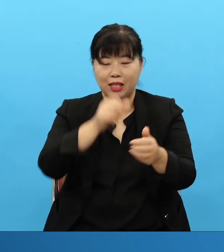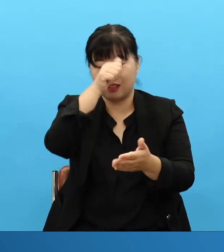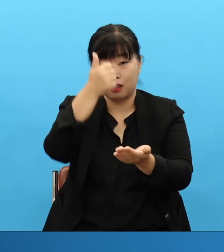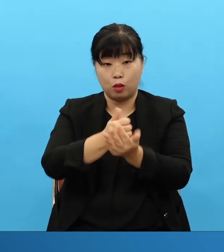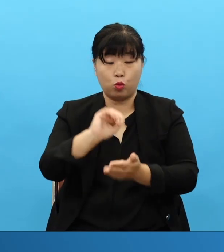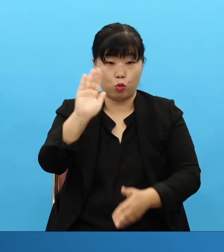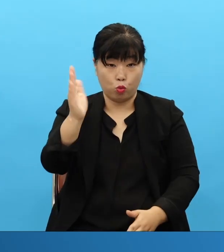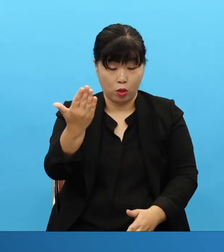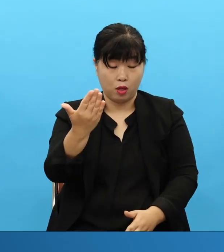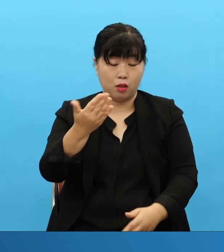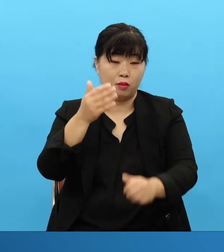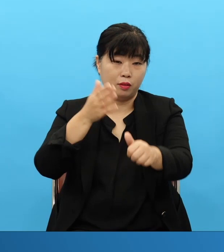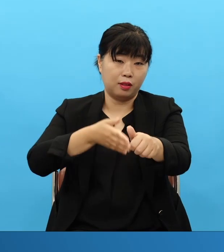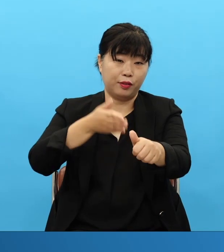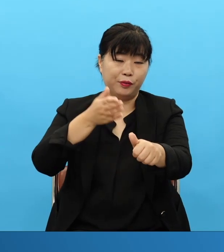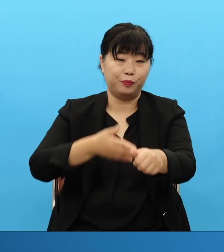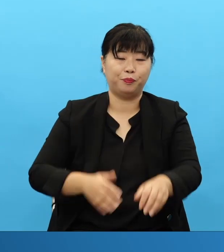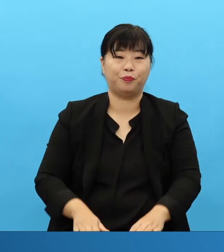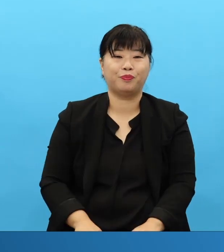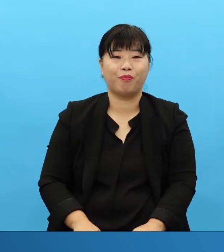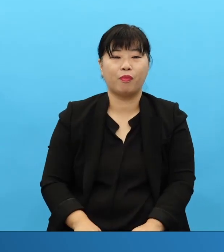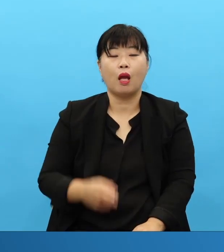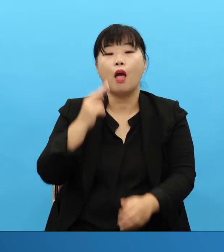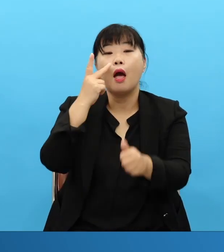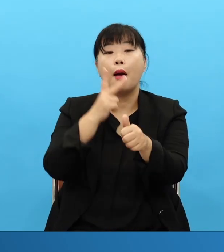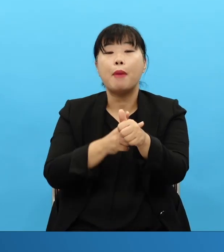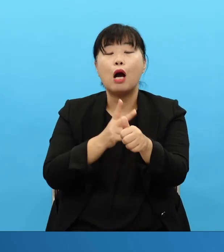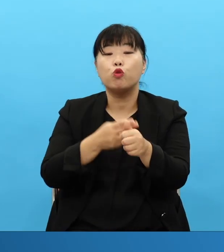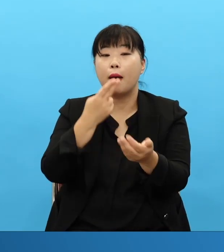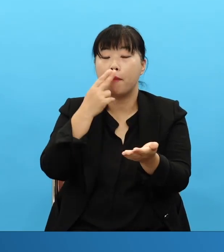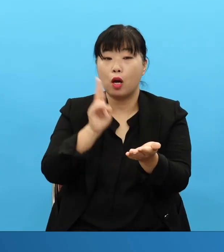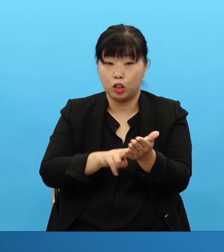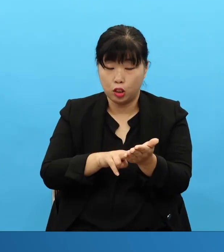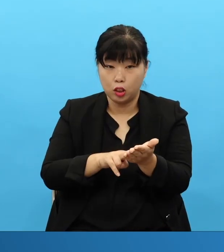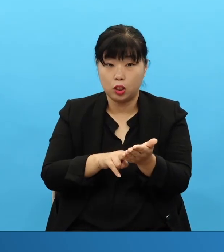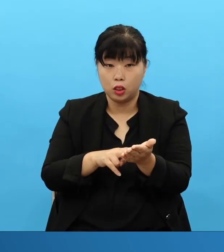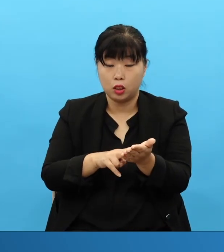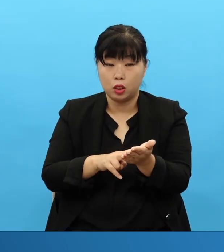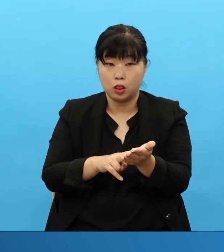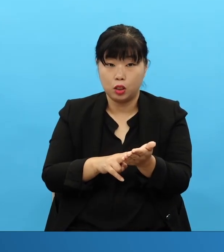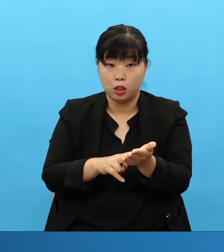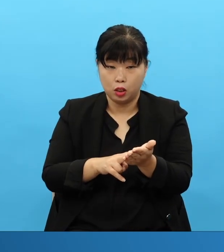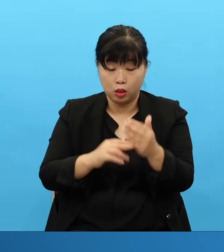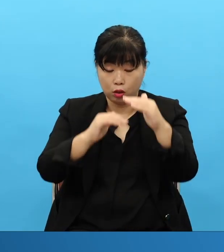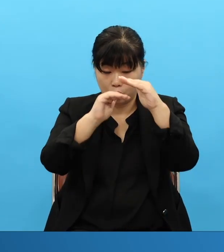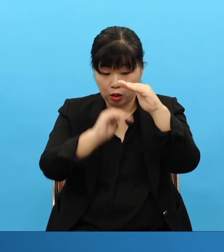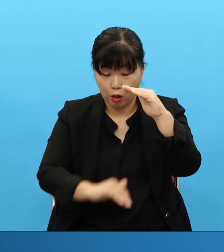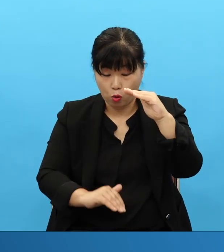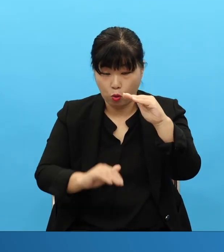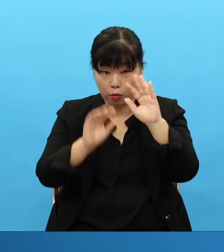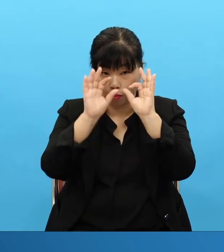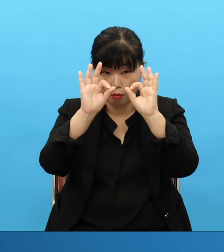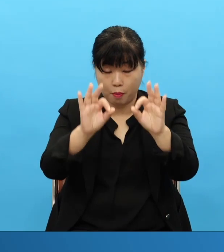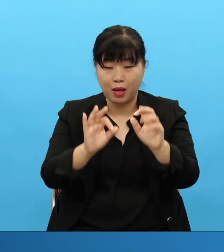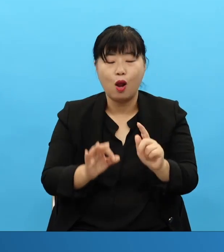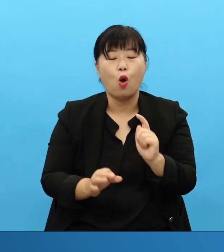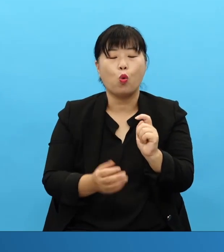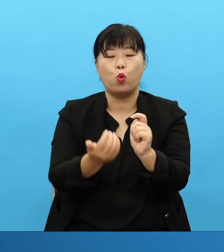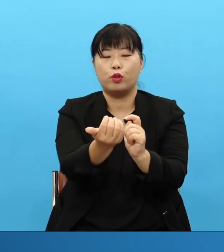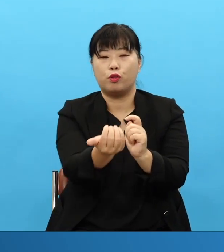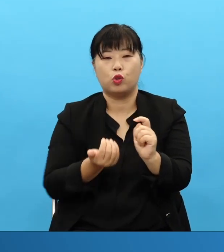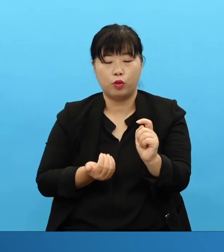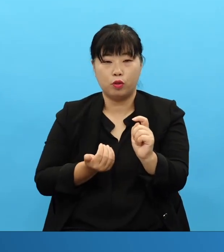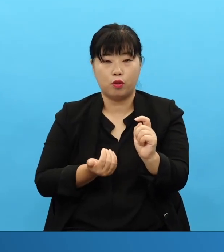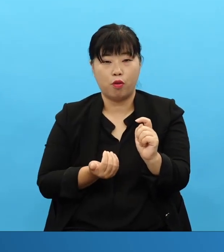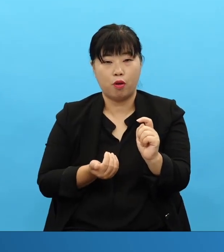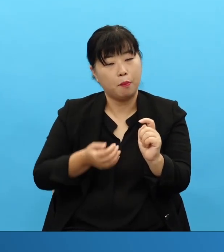바울이 쓴 편지 중에 Among Paul's letters, 사도행전 다음에 뭡니까? 고린도전서지요. then after Acts we have 1 Corinthians.